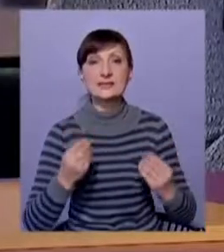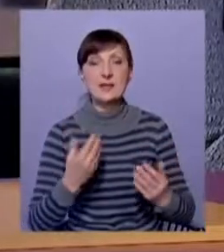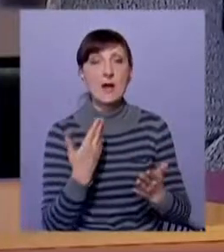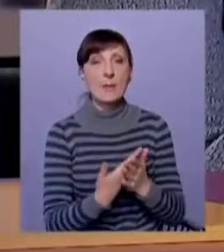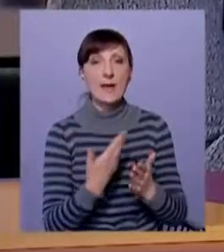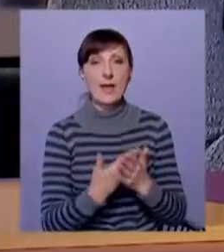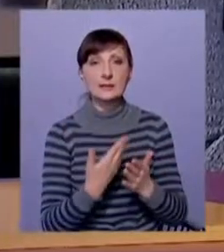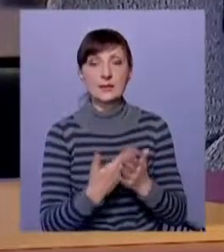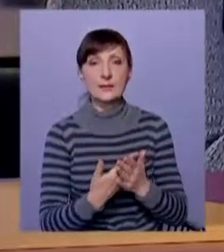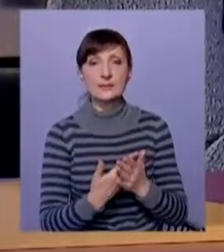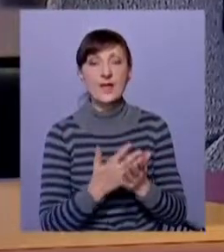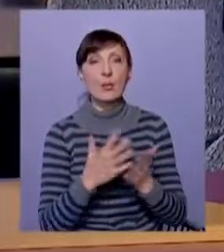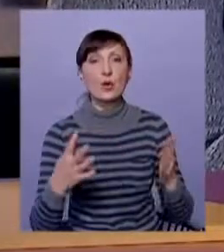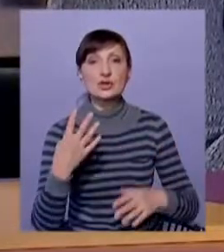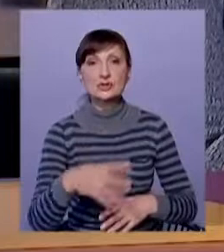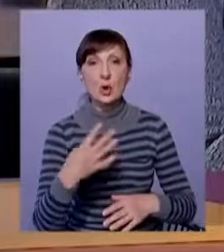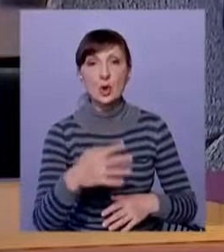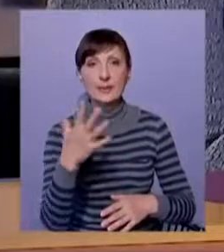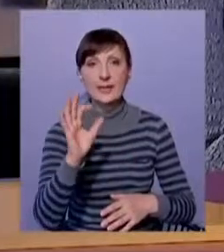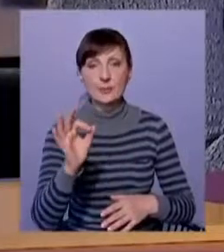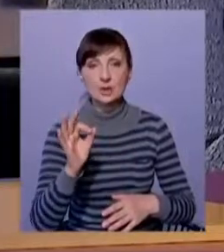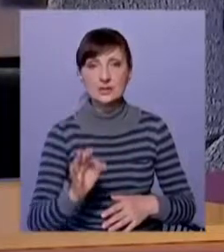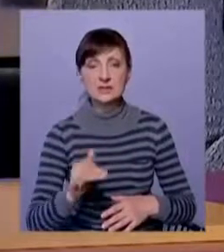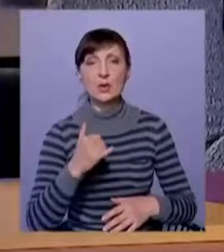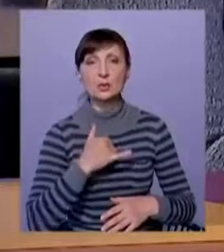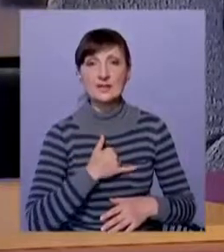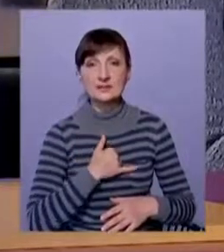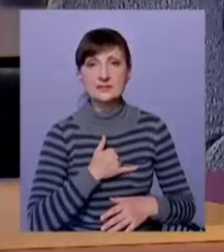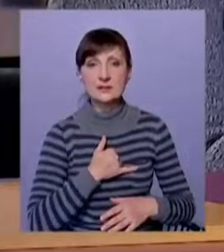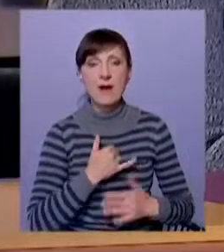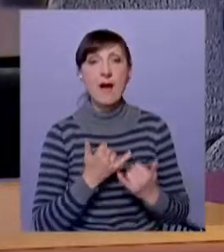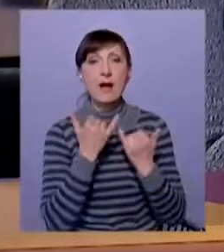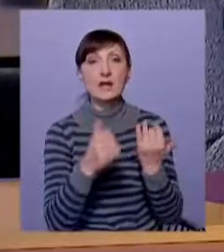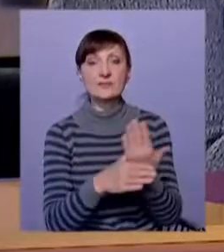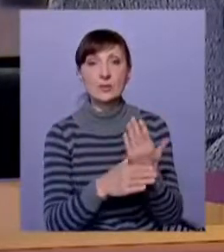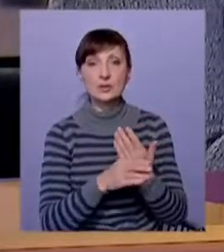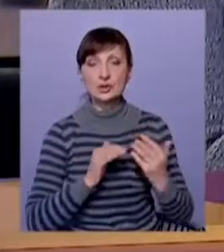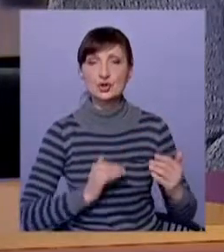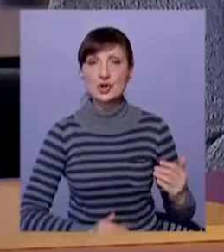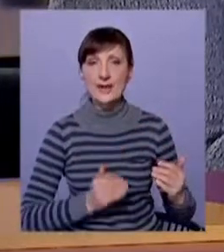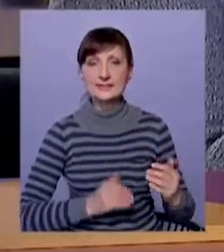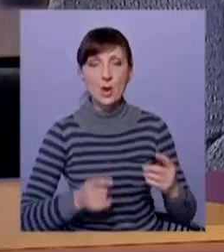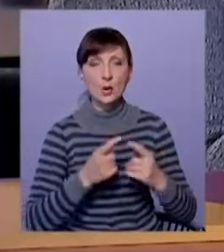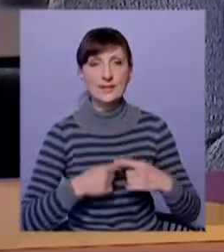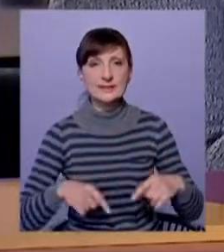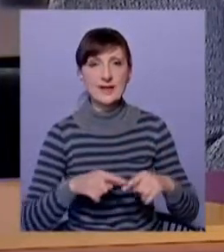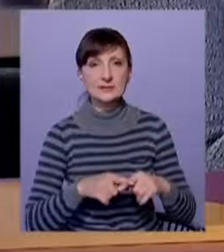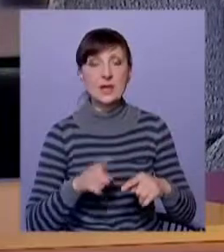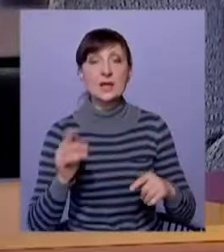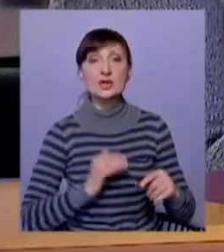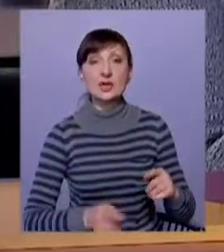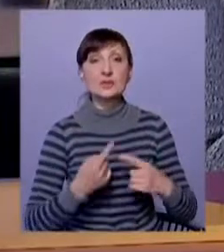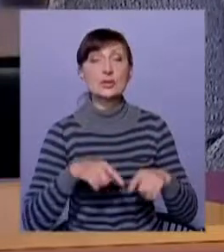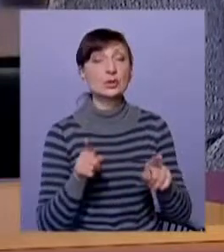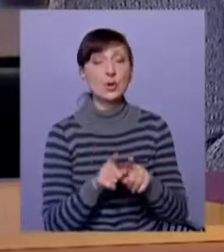порядка больше 45% у нас оказывают помощь частные организации. И перед частными организациями